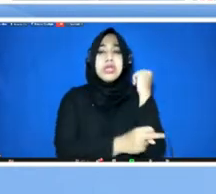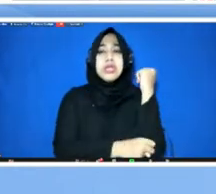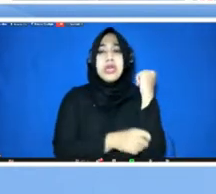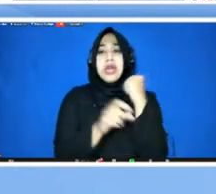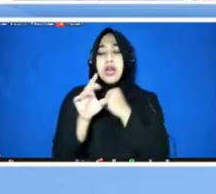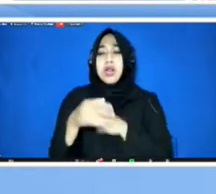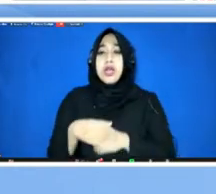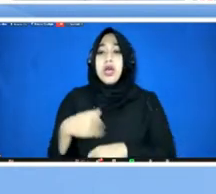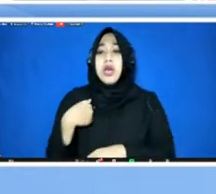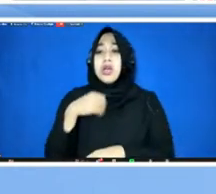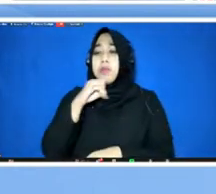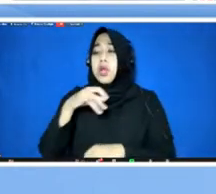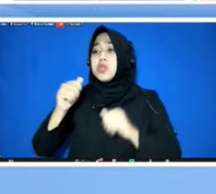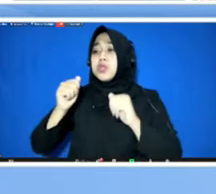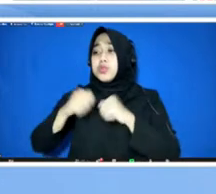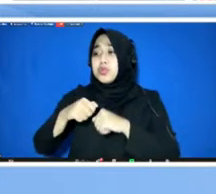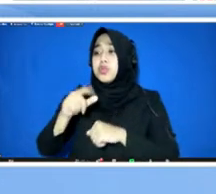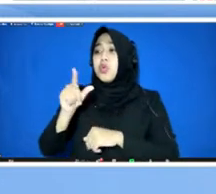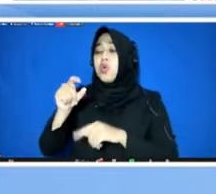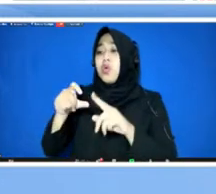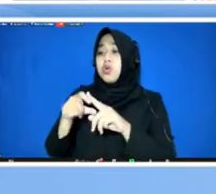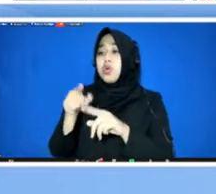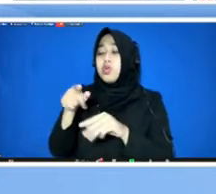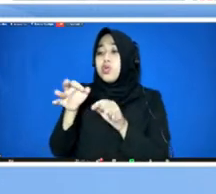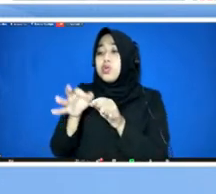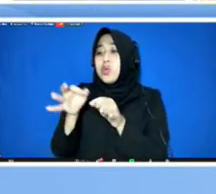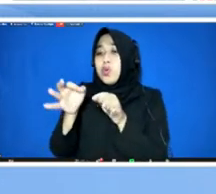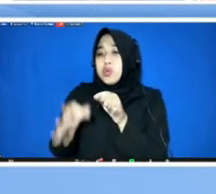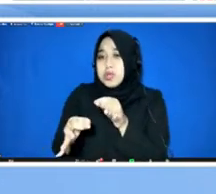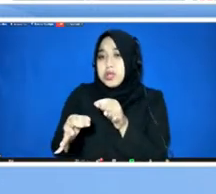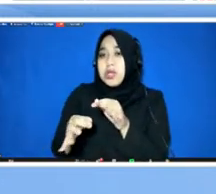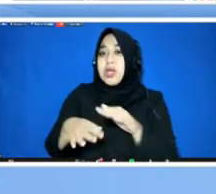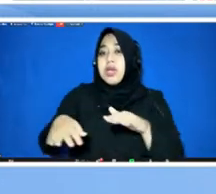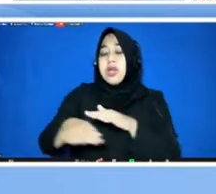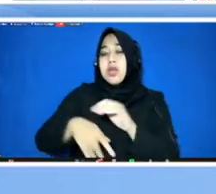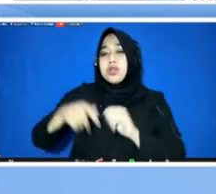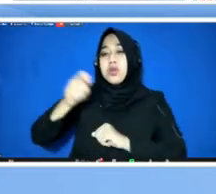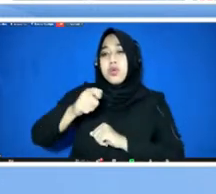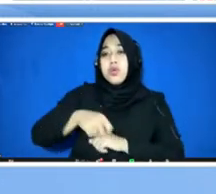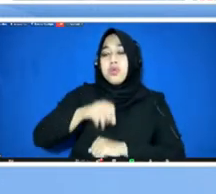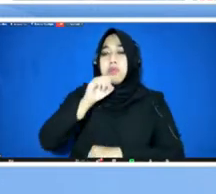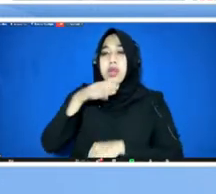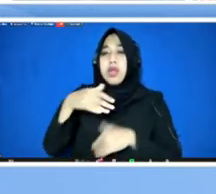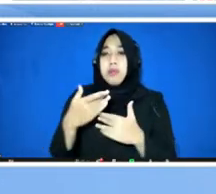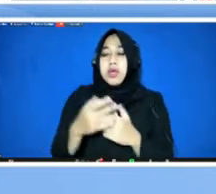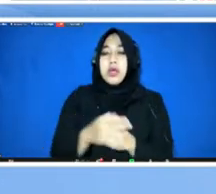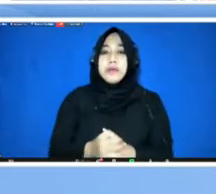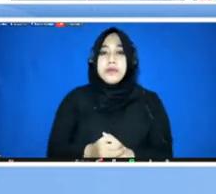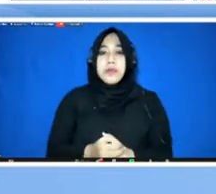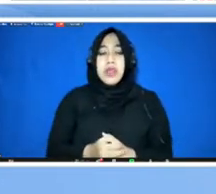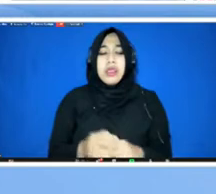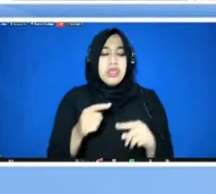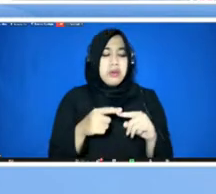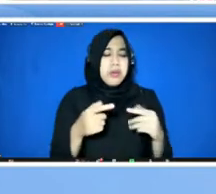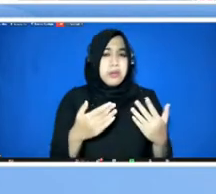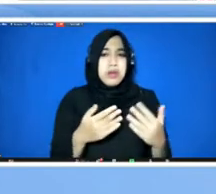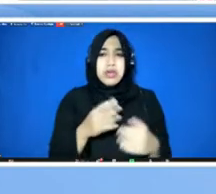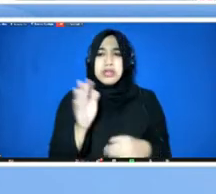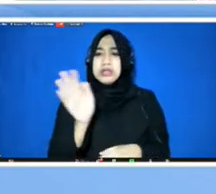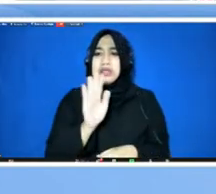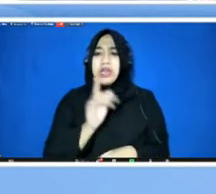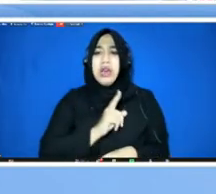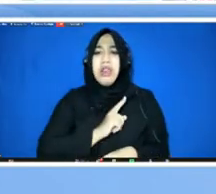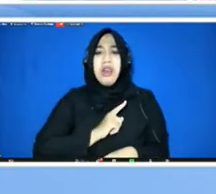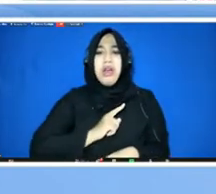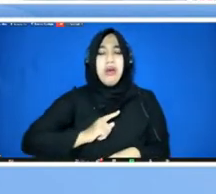mengatakan setuju lockdown, itu solusi dan dasar hukum juga mengatakan demikian, tapi jangan